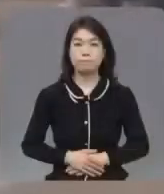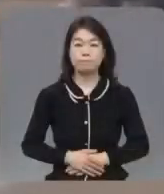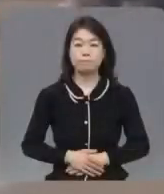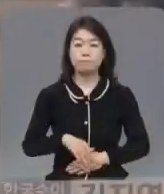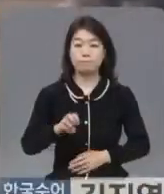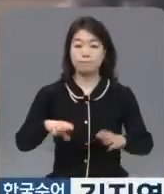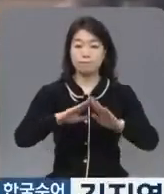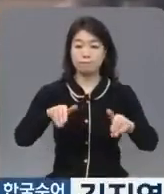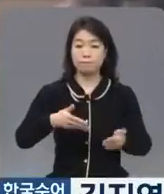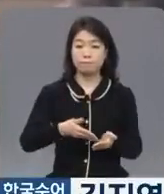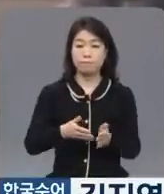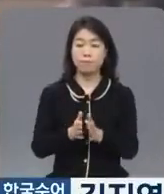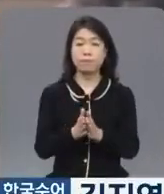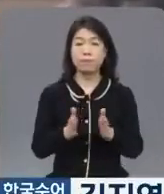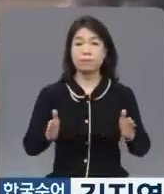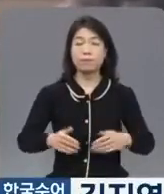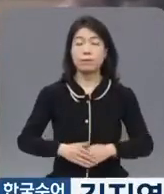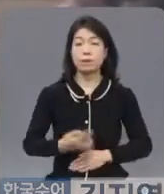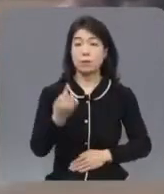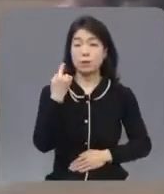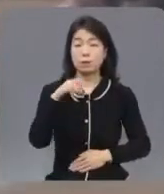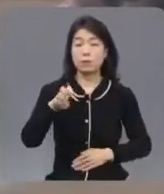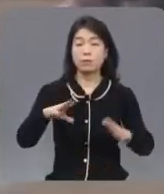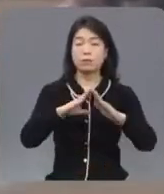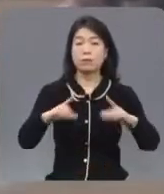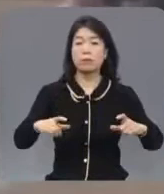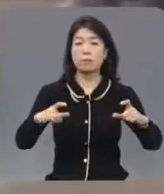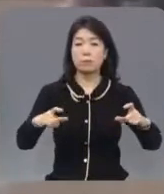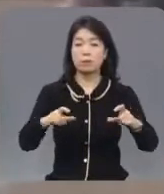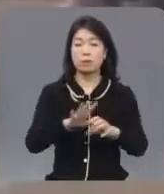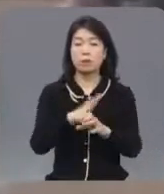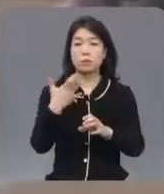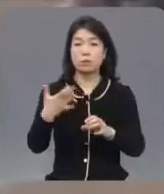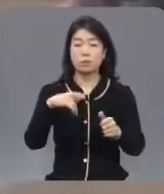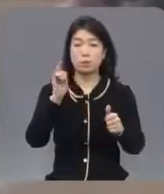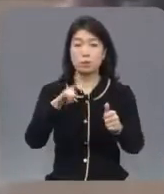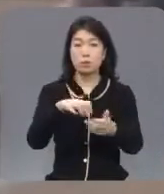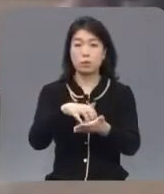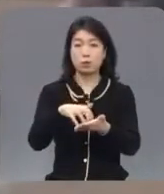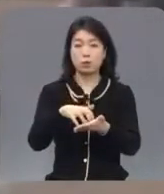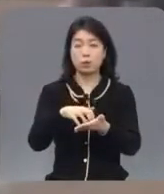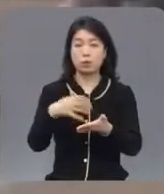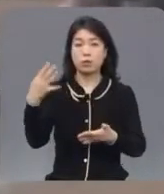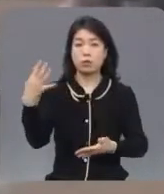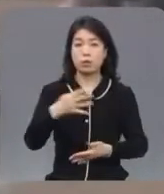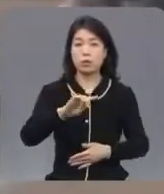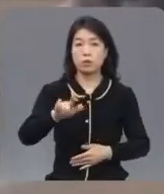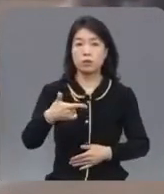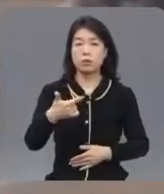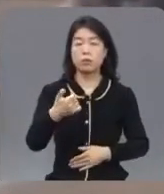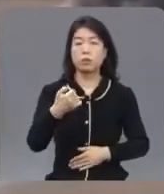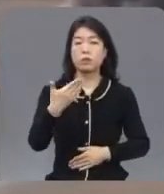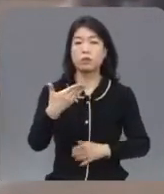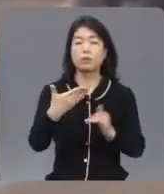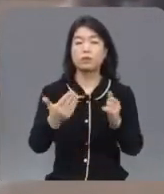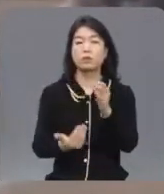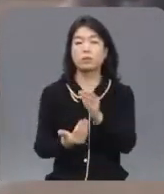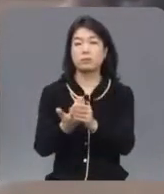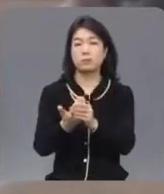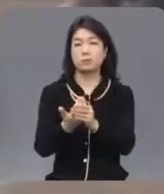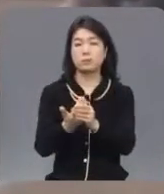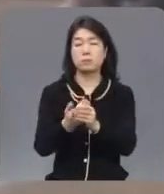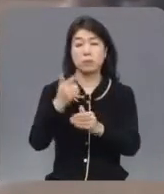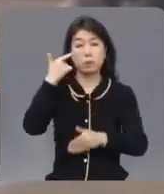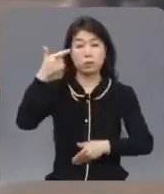계속해서 광주전남 뿐이었습니다 어제 역 반겨 전남 지역의 코를 알고 확진 자수가 4600 쉔 9명이 발생하는 등